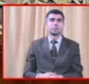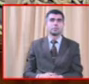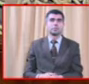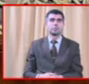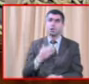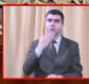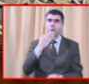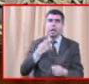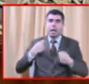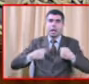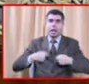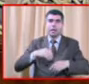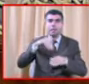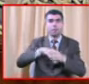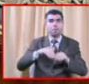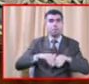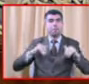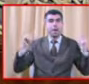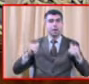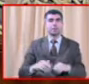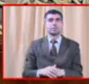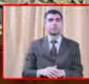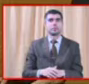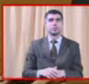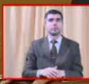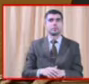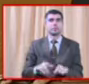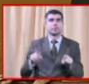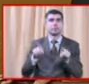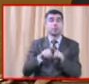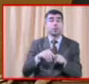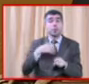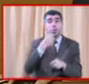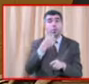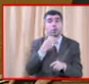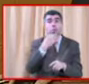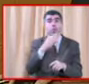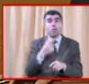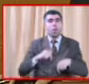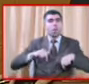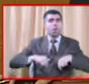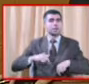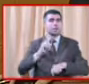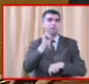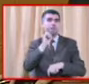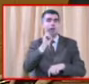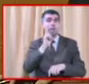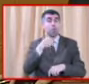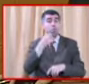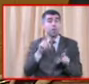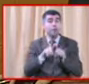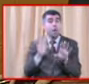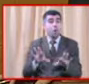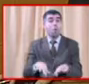شكرا السيد الرئيس. تعال خصنا شي شويه الوقت السيد نائب من اجل البحث العلمي. السيده الوزيره المحترمه، نسائلكم اليوم حول